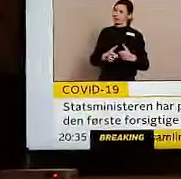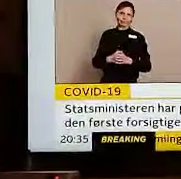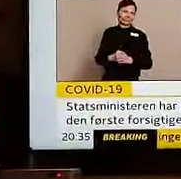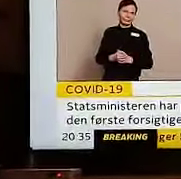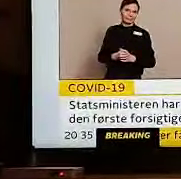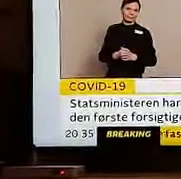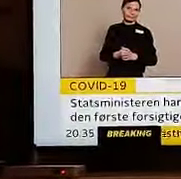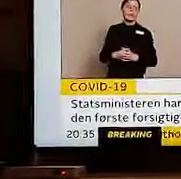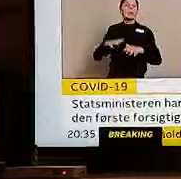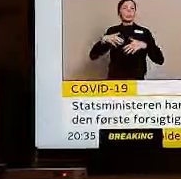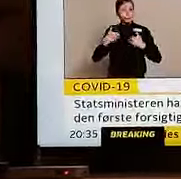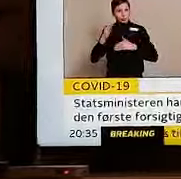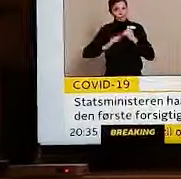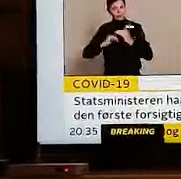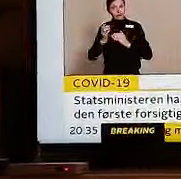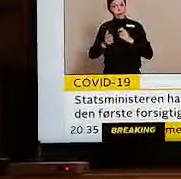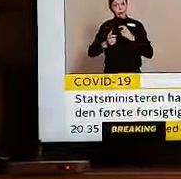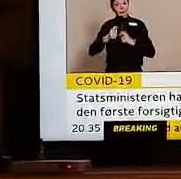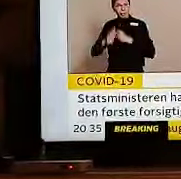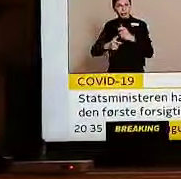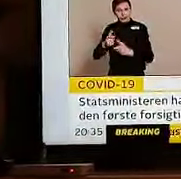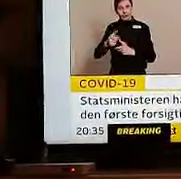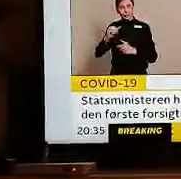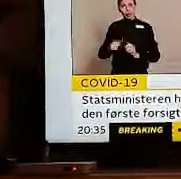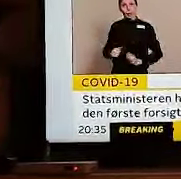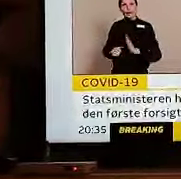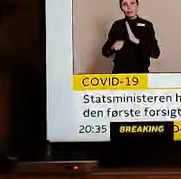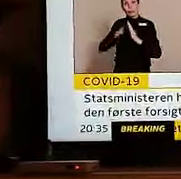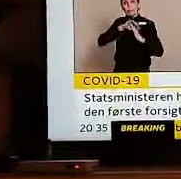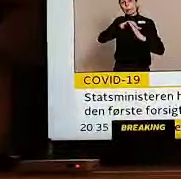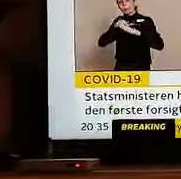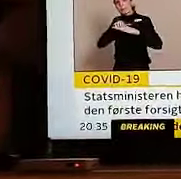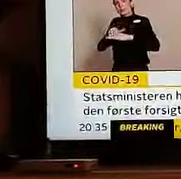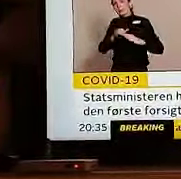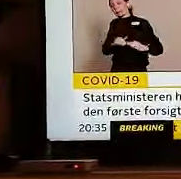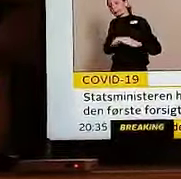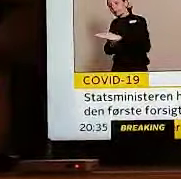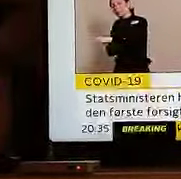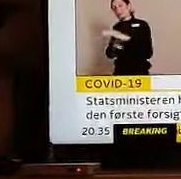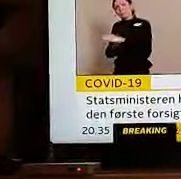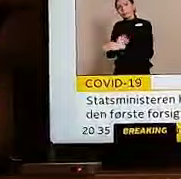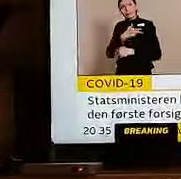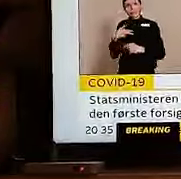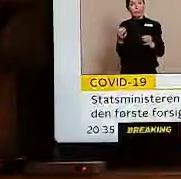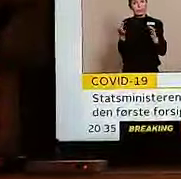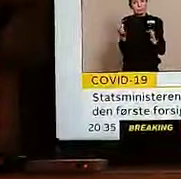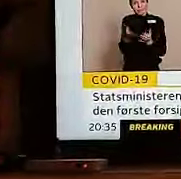من محطة عرب الدنمارك على أننا نقوم بالترجمة